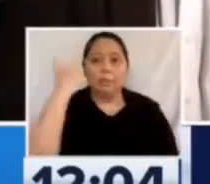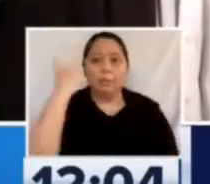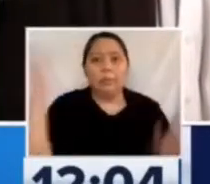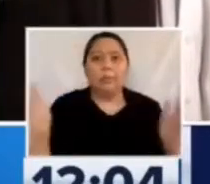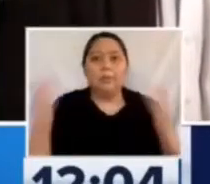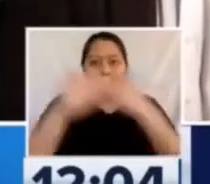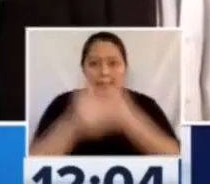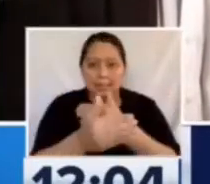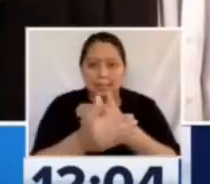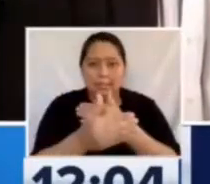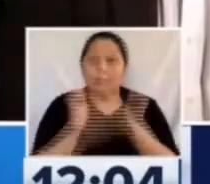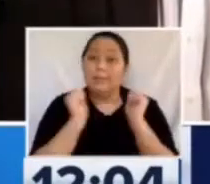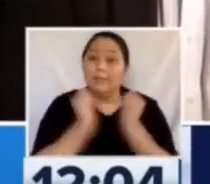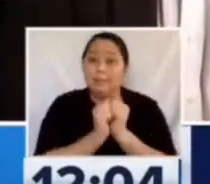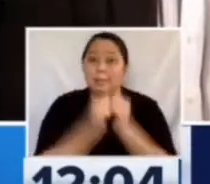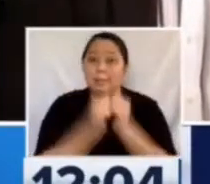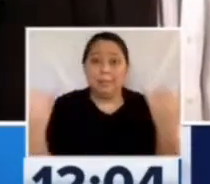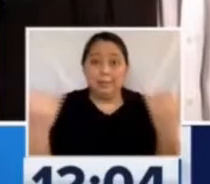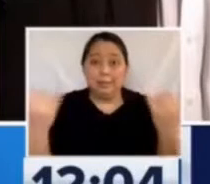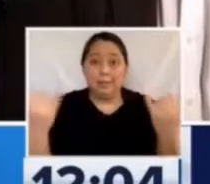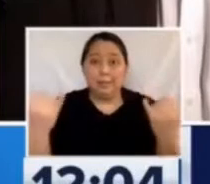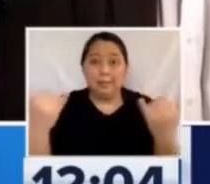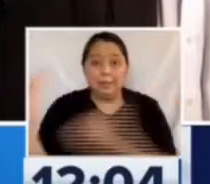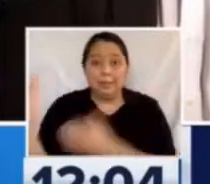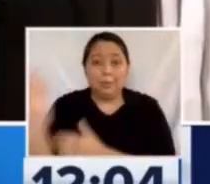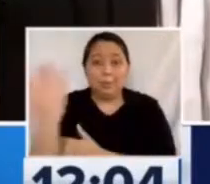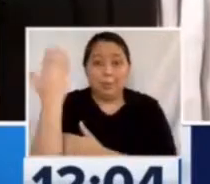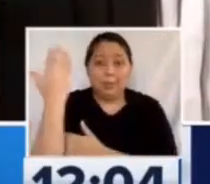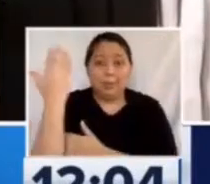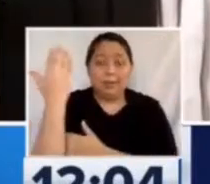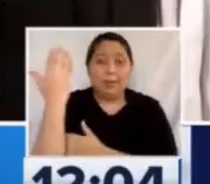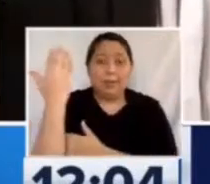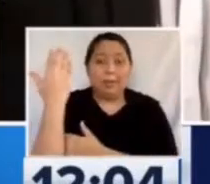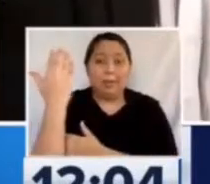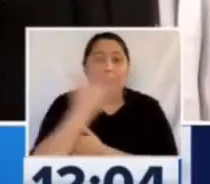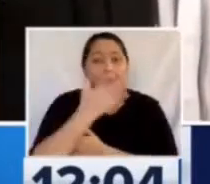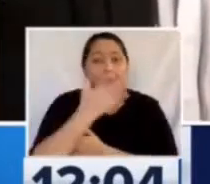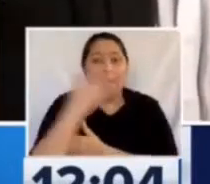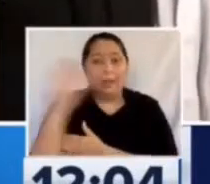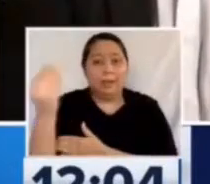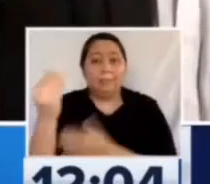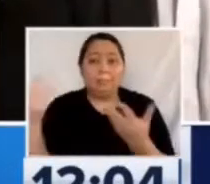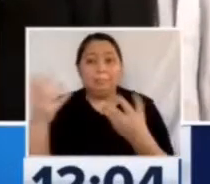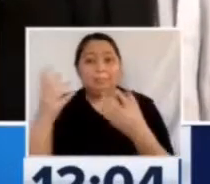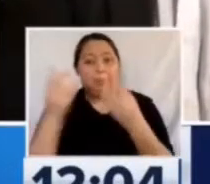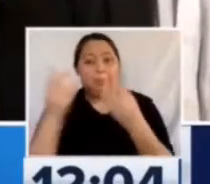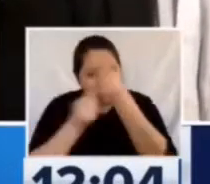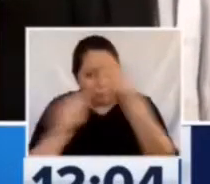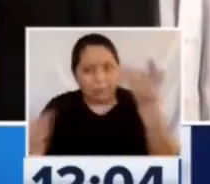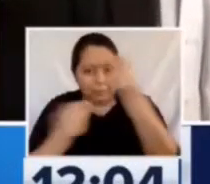GMA DZWB. Mula po sa Presidential Communications Operations Office, ako naman po si Secretary Martin.